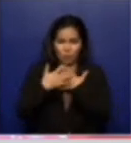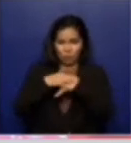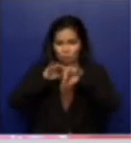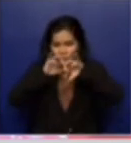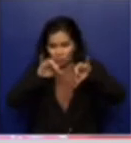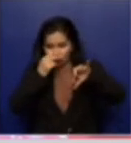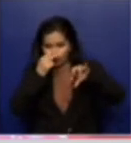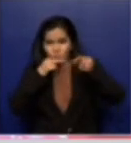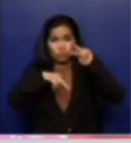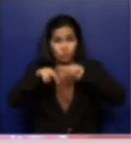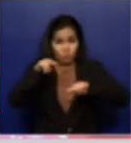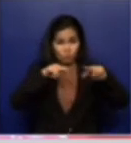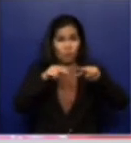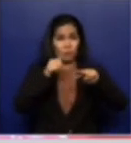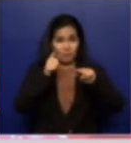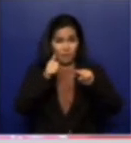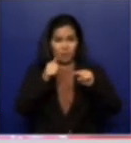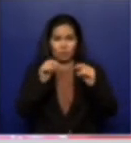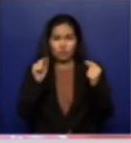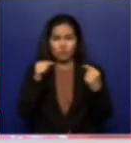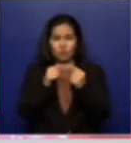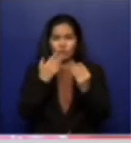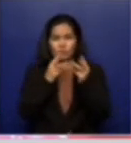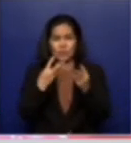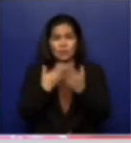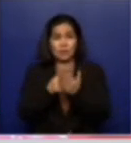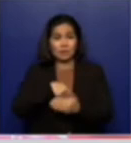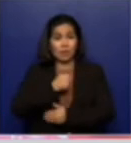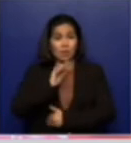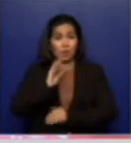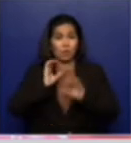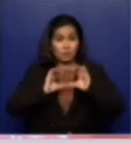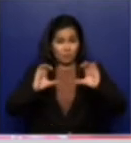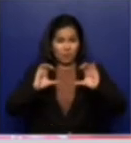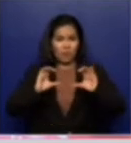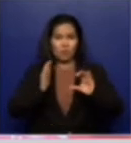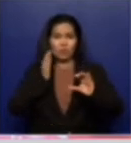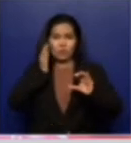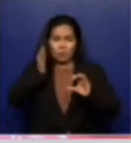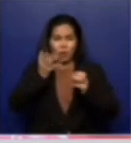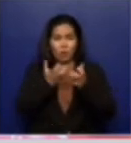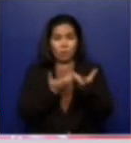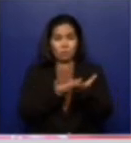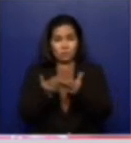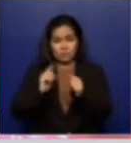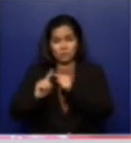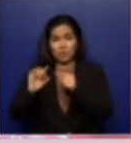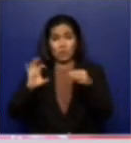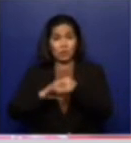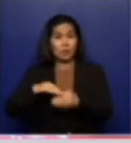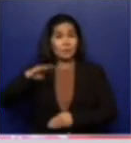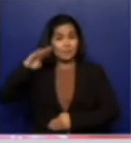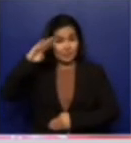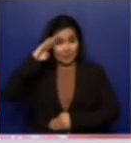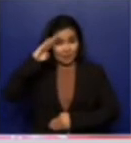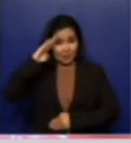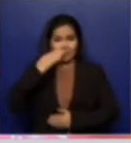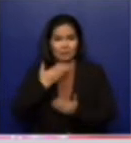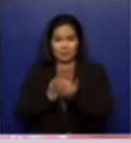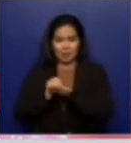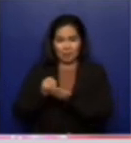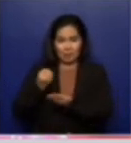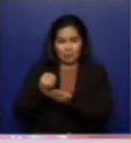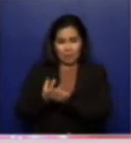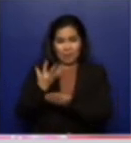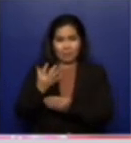องนี้ในอนาคตการจัดซื้อครุภัณฑ์และยุทธโธปกรณ์ทางการทหารที่ต้องใช้งบประมาณสู